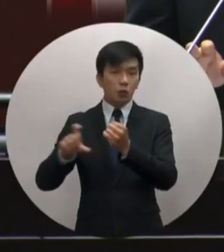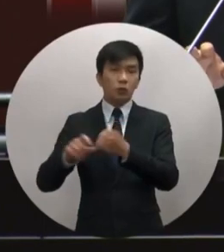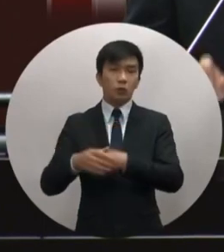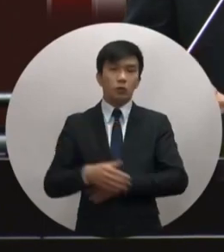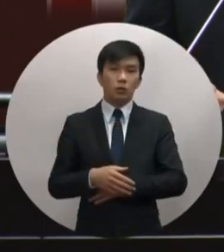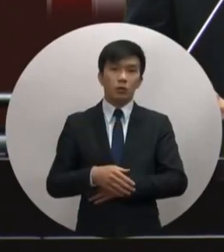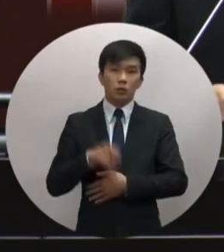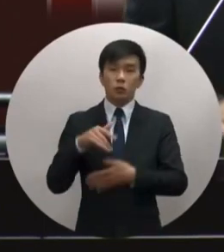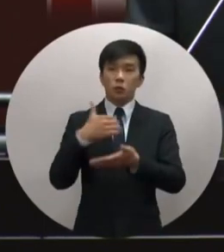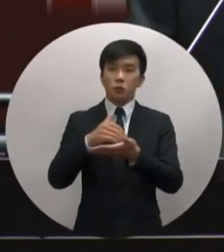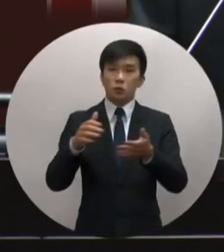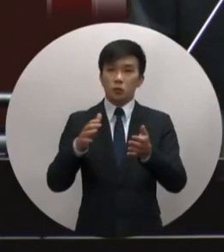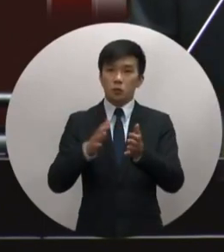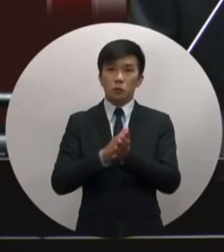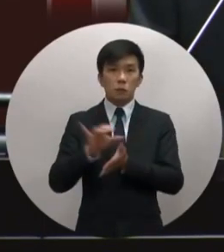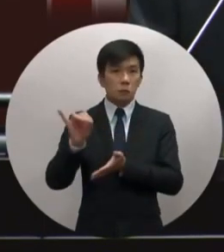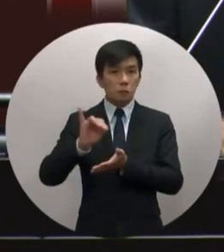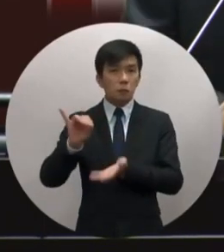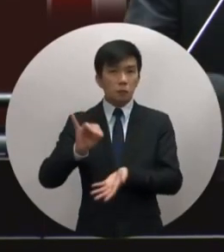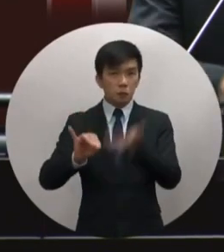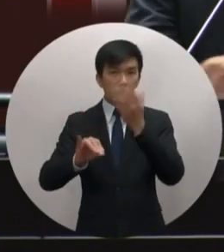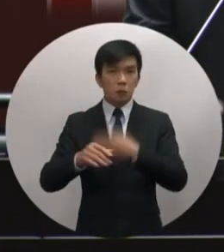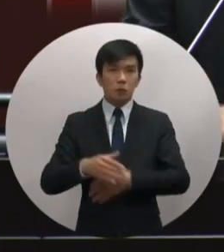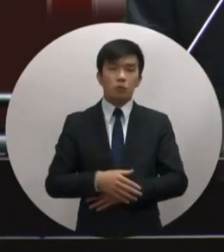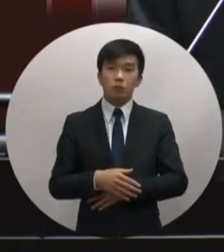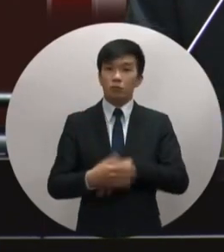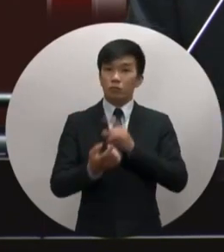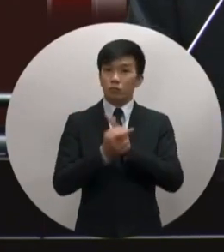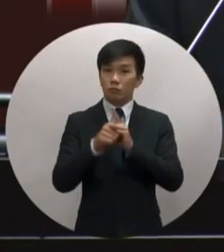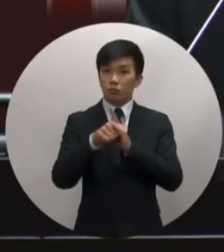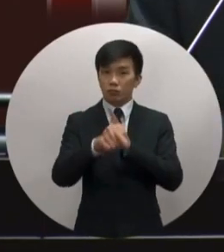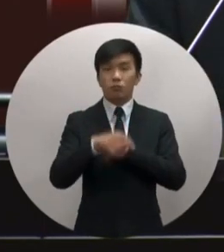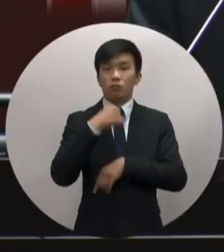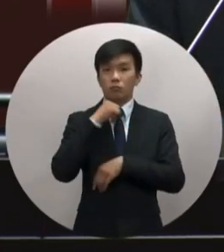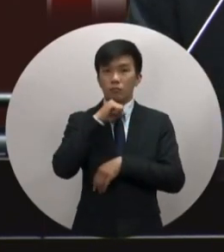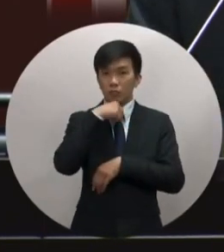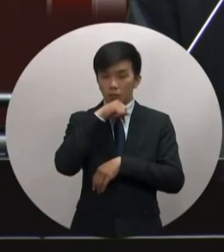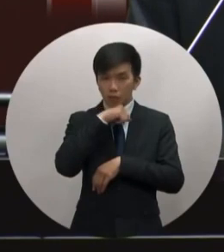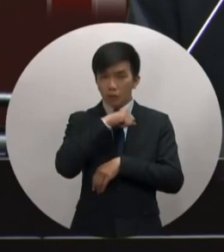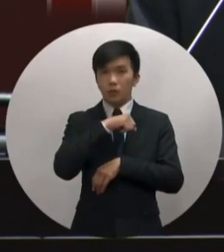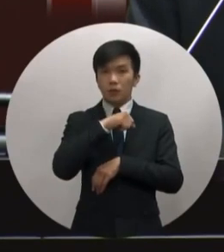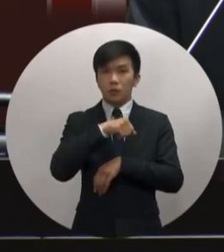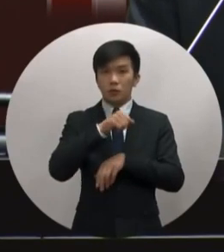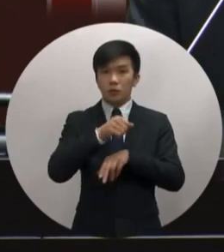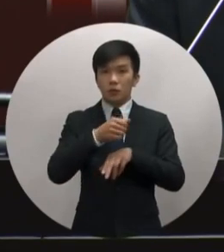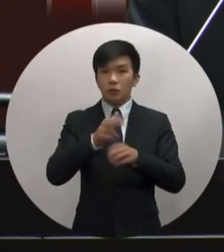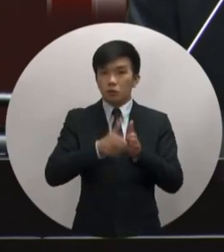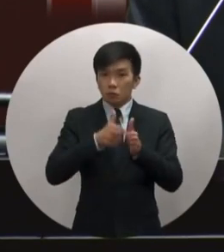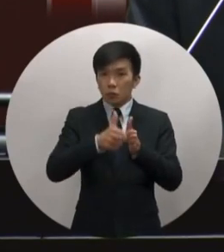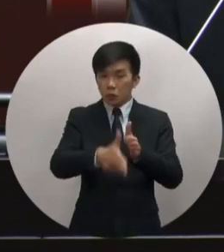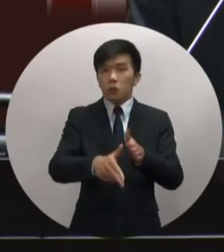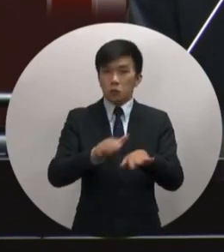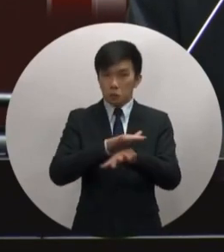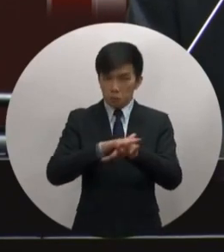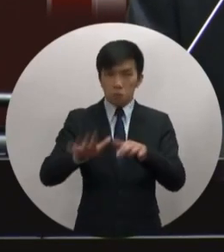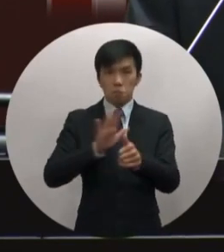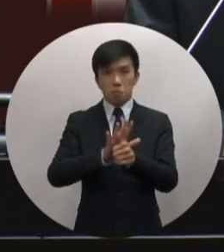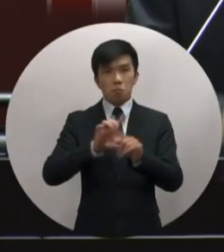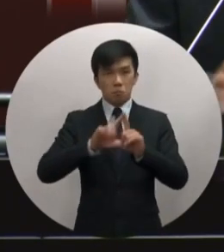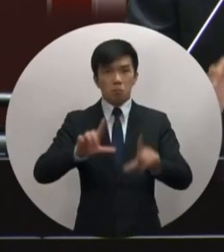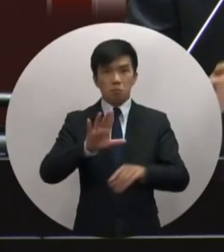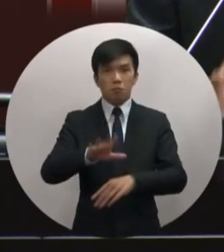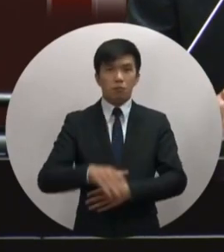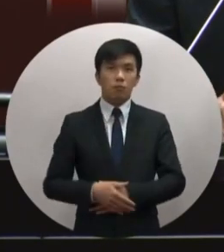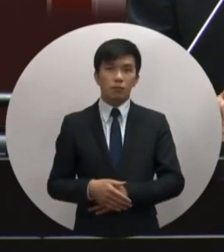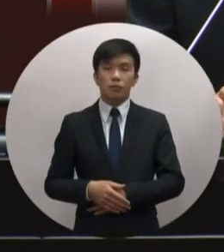多輛上百列我想對整個改善台灣的台鐵的行車效率跟安全會很有幫助